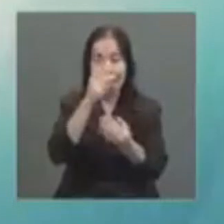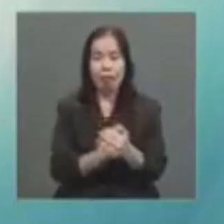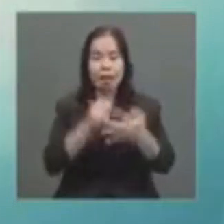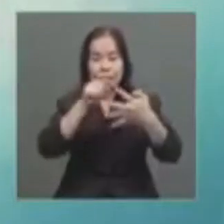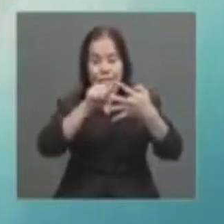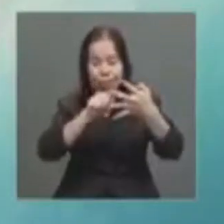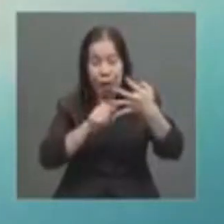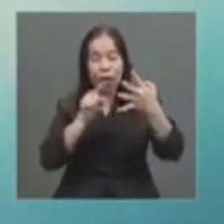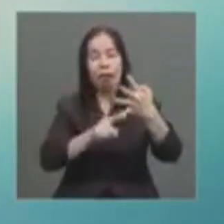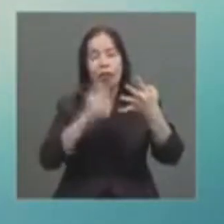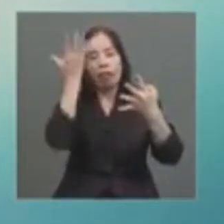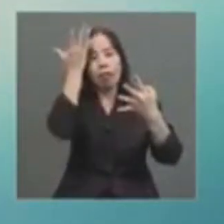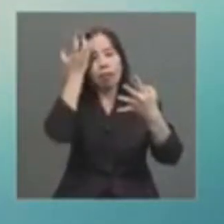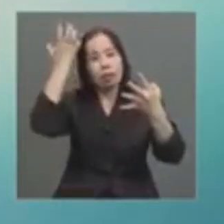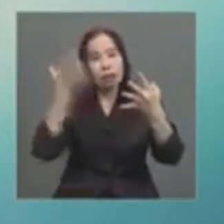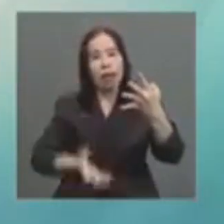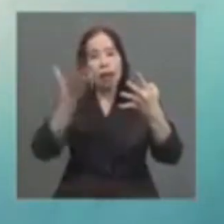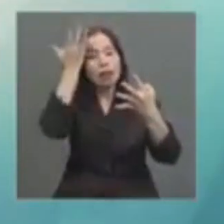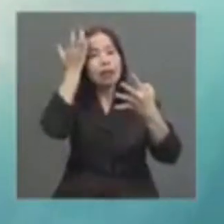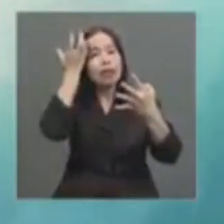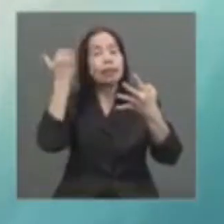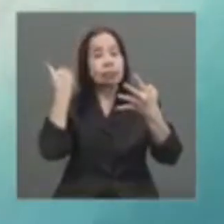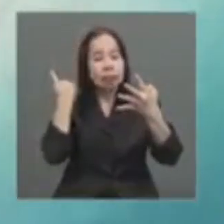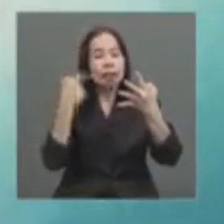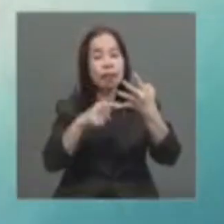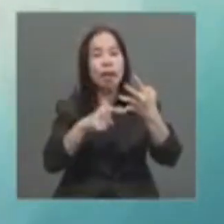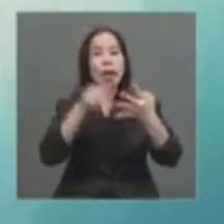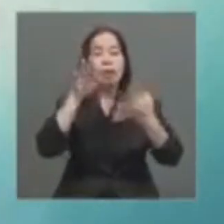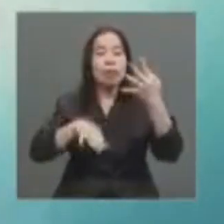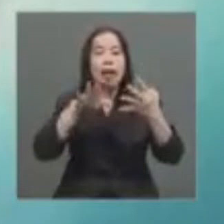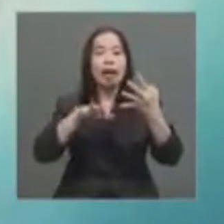รายฉะเชิงเทรานครปฐมศรีสะเกษสมุทรสาครสระบุรีหนองบัวลำภูอุบลราชธานีจังหวัดละ1รายรอสอบสวนโรค 24